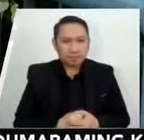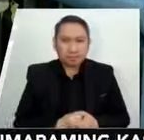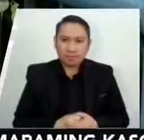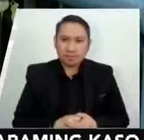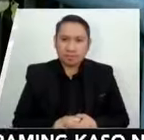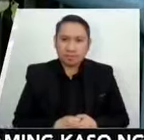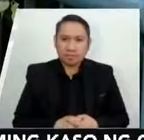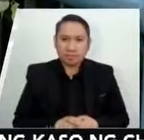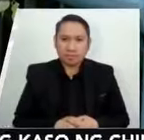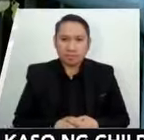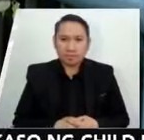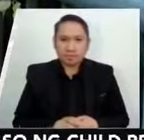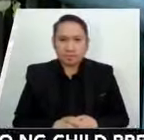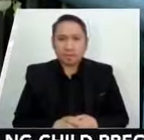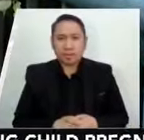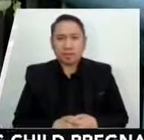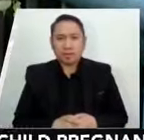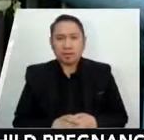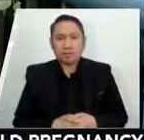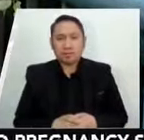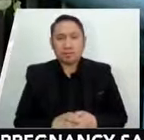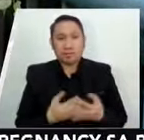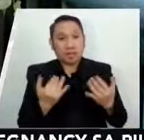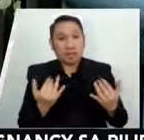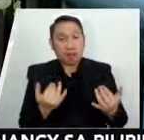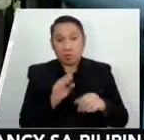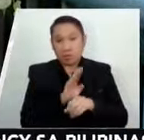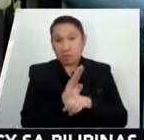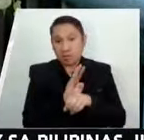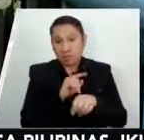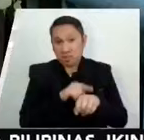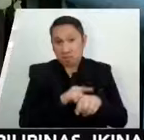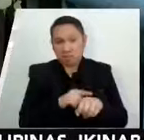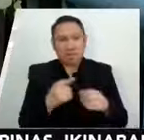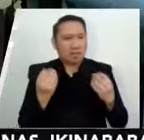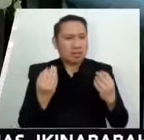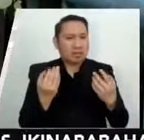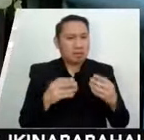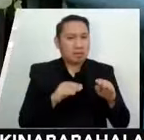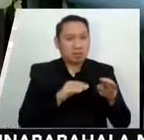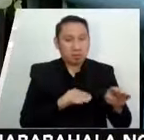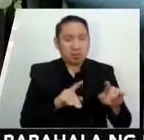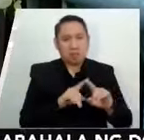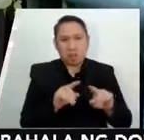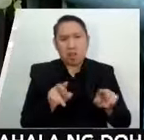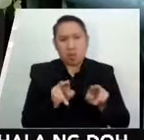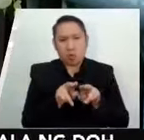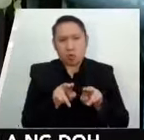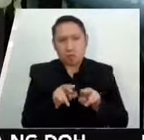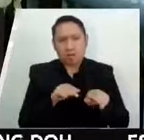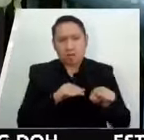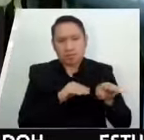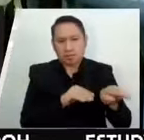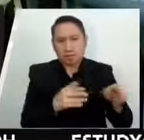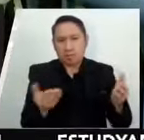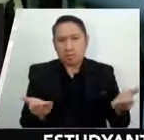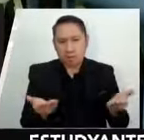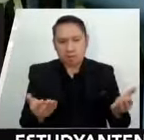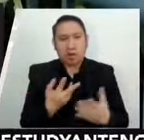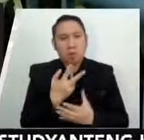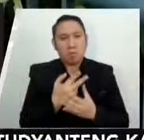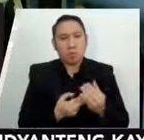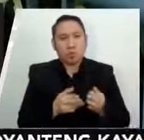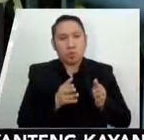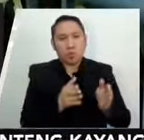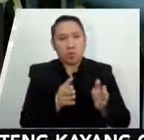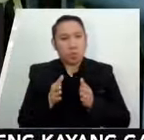Igan, ngayon, rush hour, kaya mataas ang volume ng mga sasakyan pero moderate pa rin ang daloy ng traffic ko rito sa magkabilang lane ng NLEX sa bahaging ito